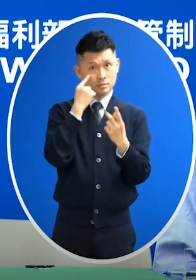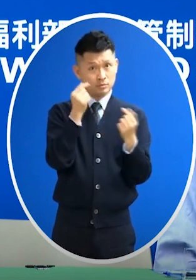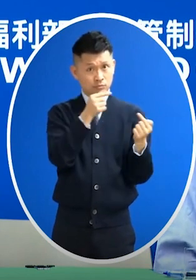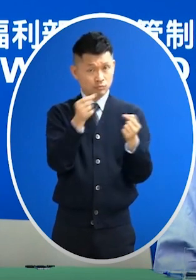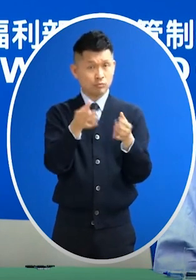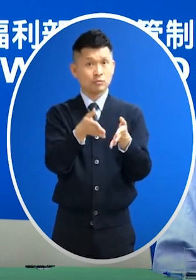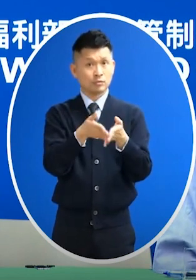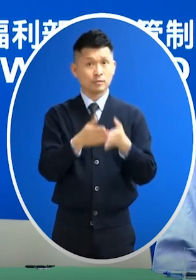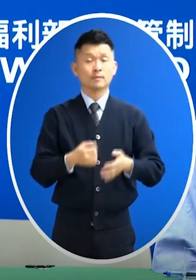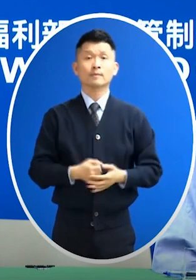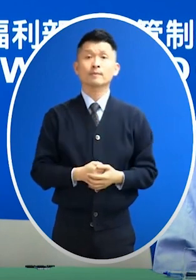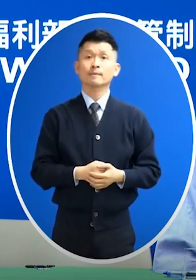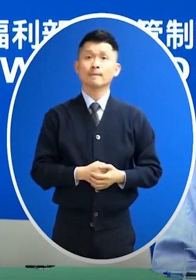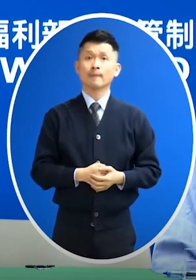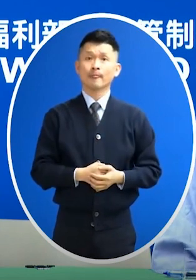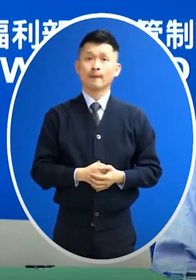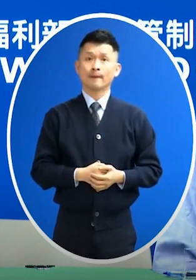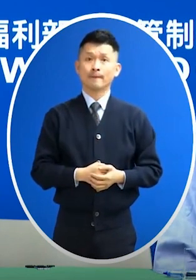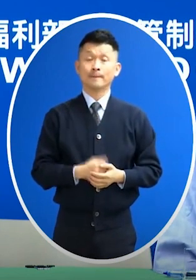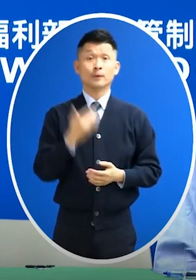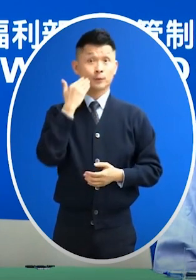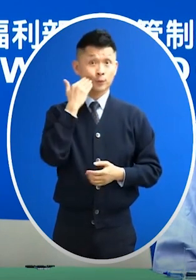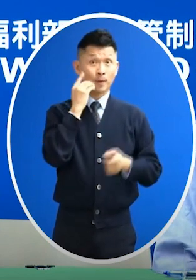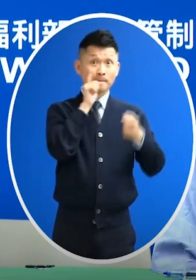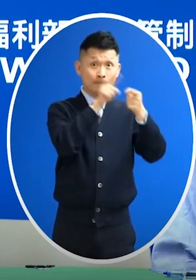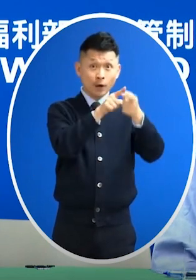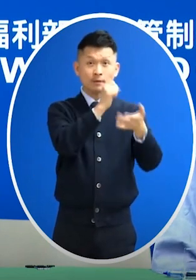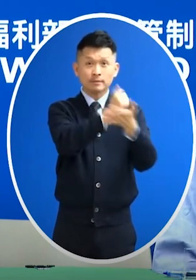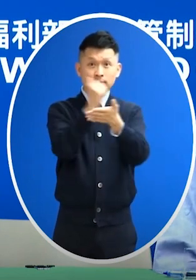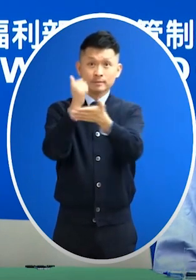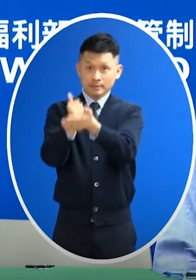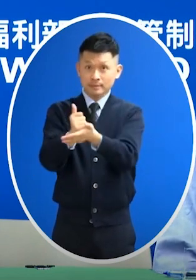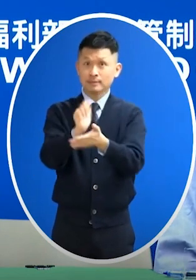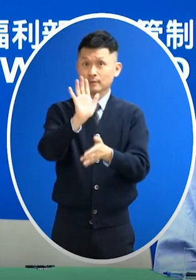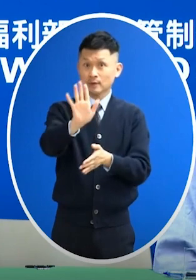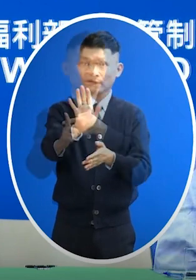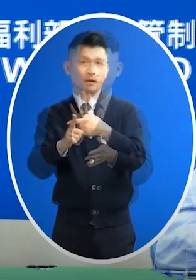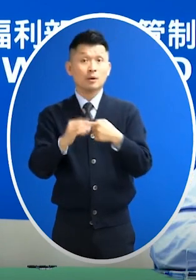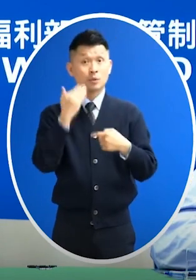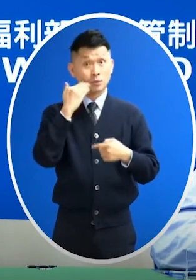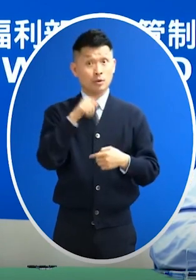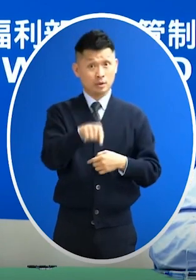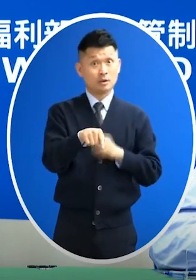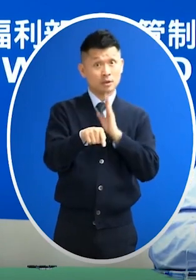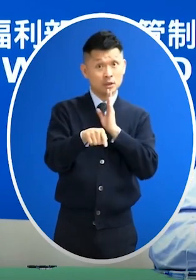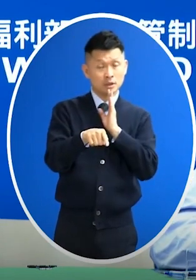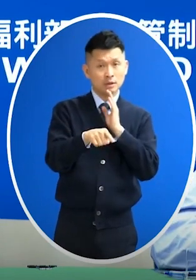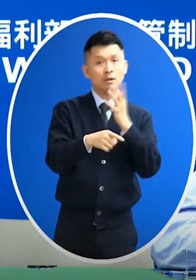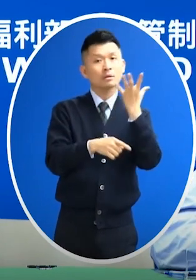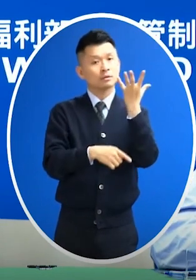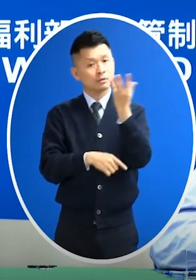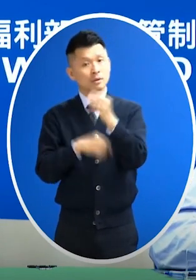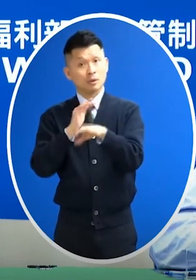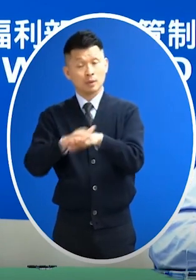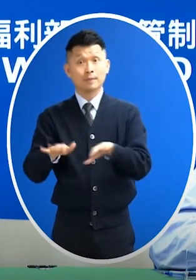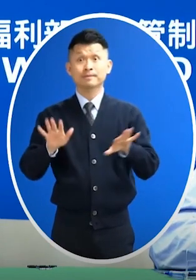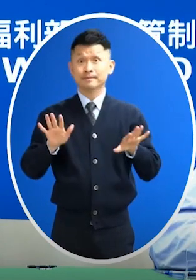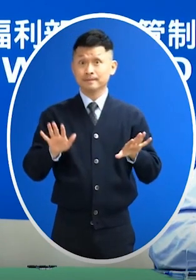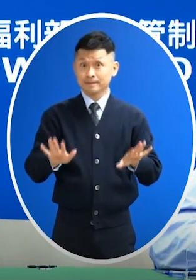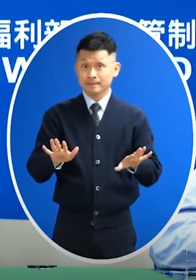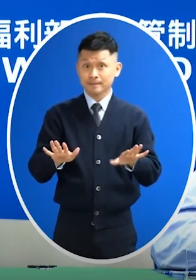那这个指标如果达成的时候，我想我们就会宣布。那我们看到今天的确